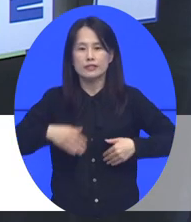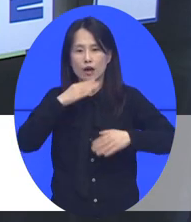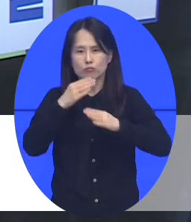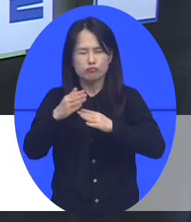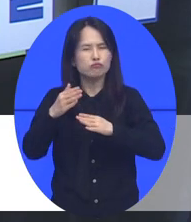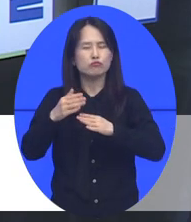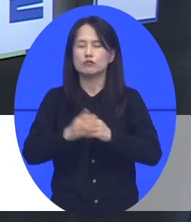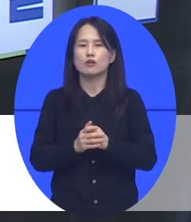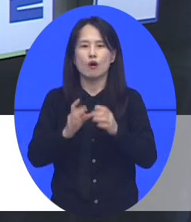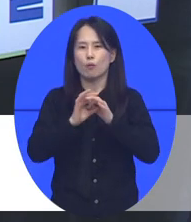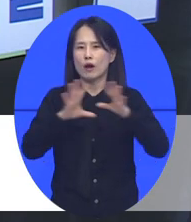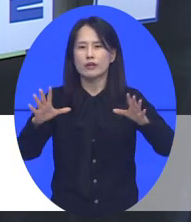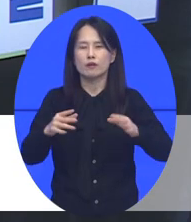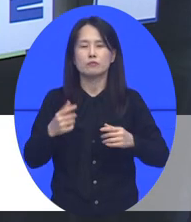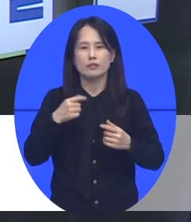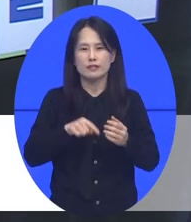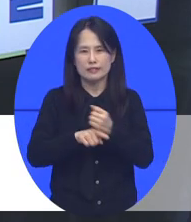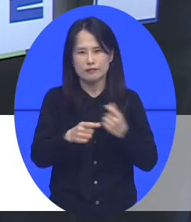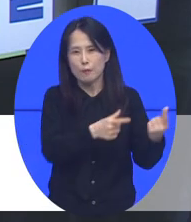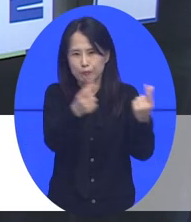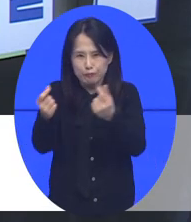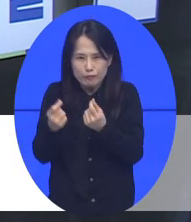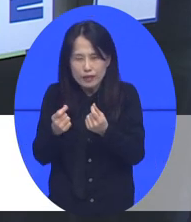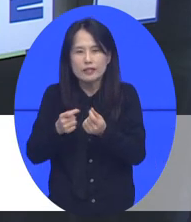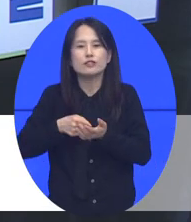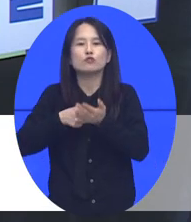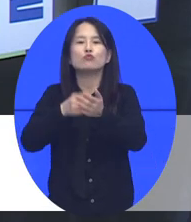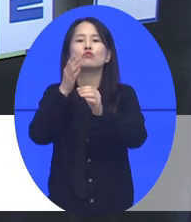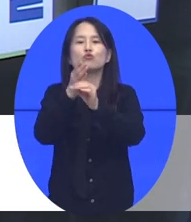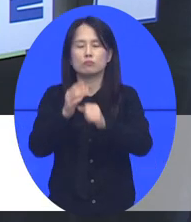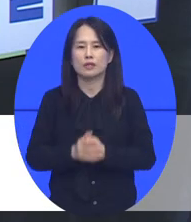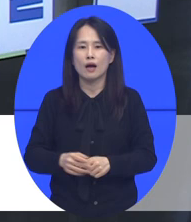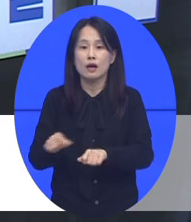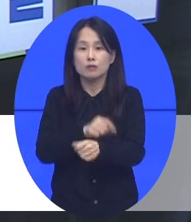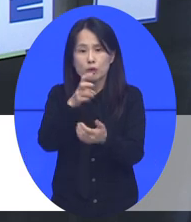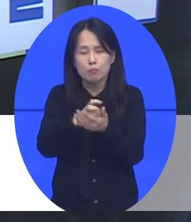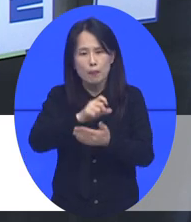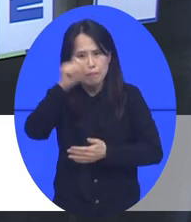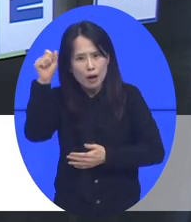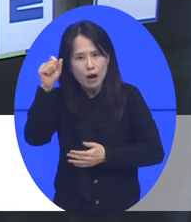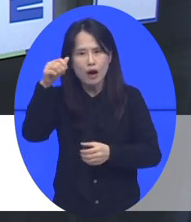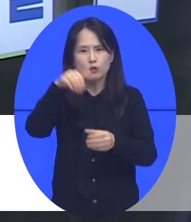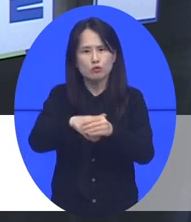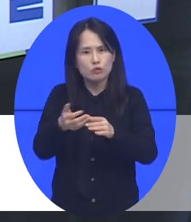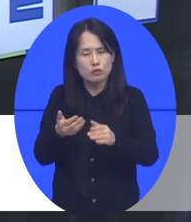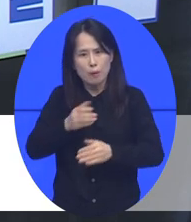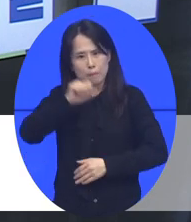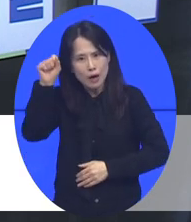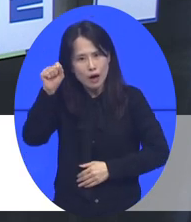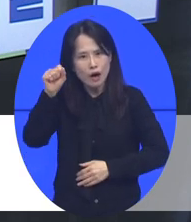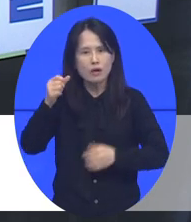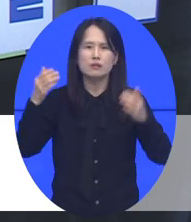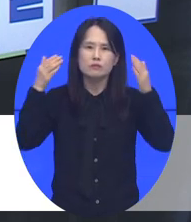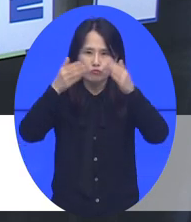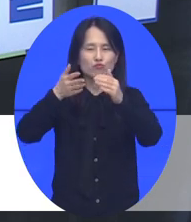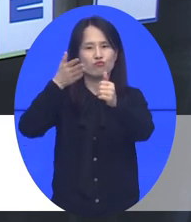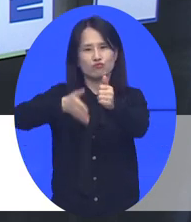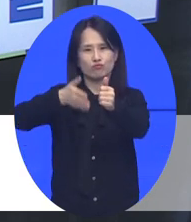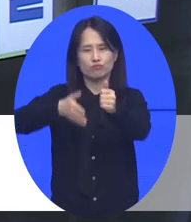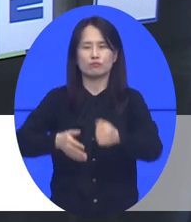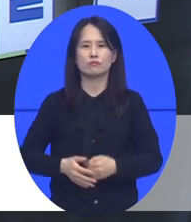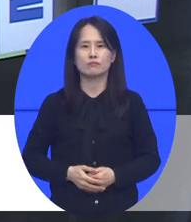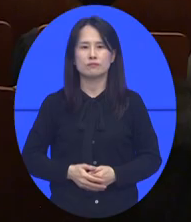않고 한뜻으로 추진 의지를 다졌습니다. 특별법 통과가 총선 전에 될수 있을지도 귀추가 주목됩니다. 최지연